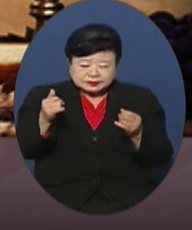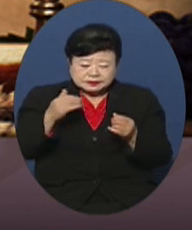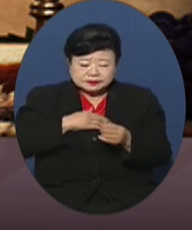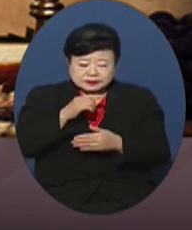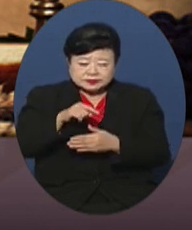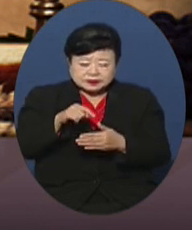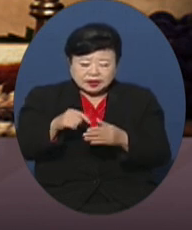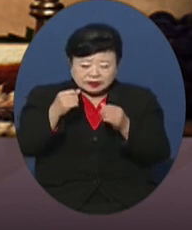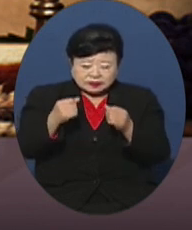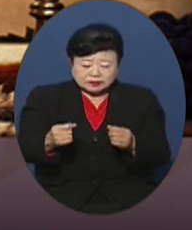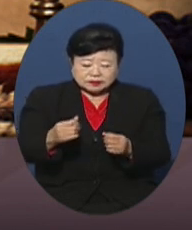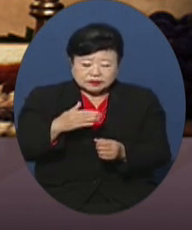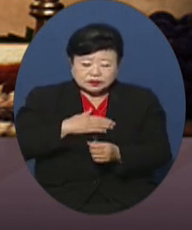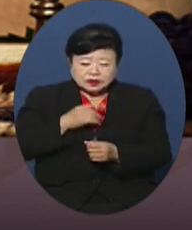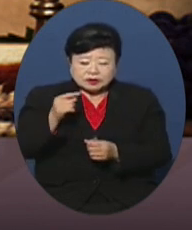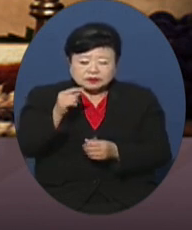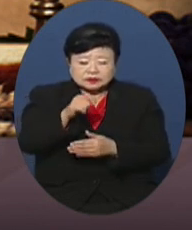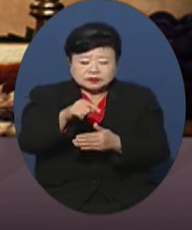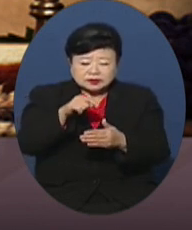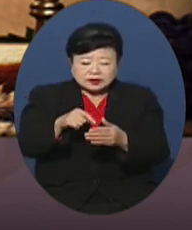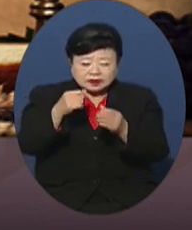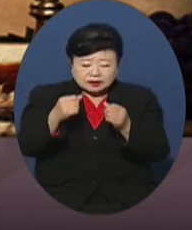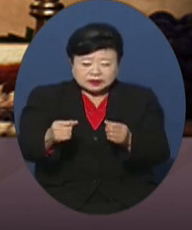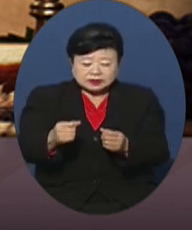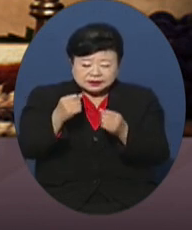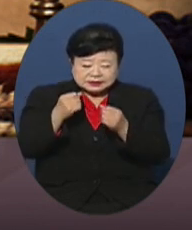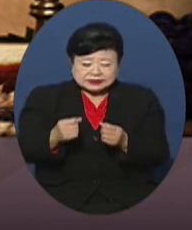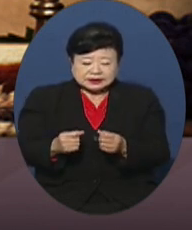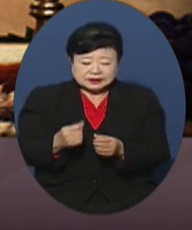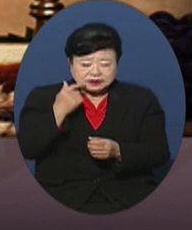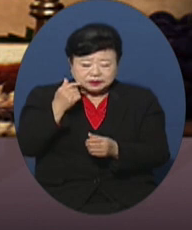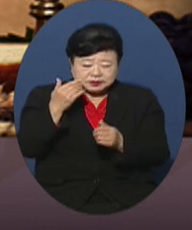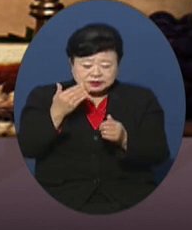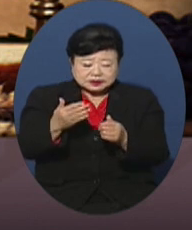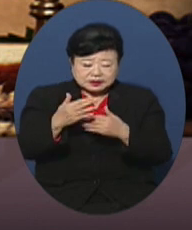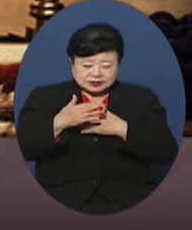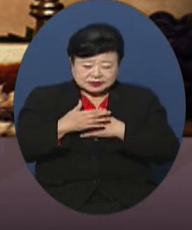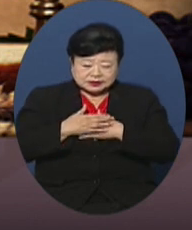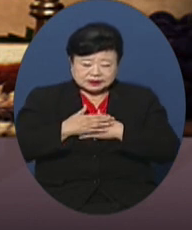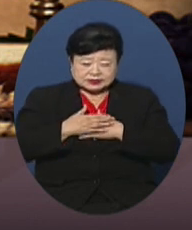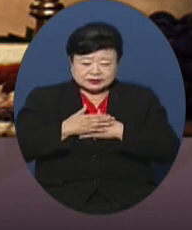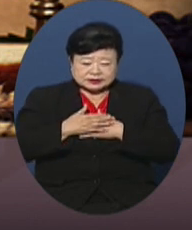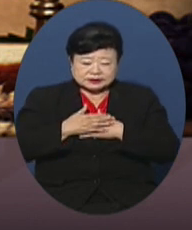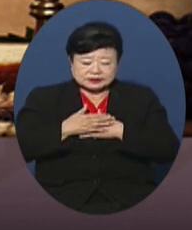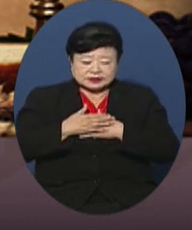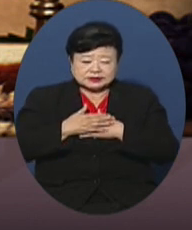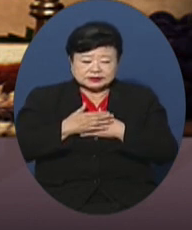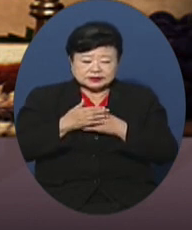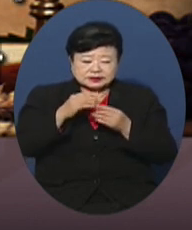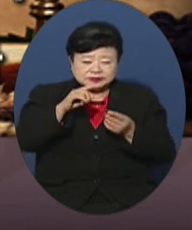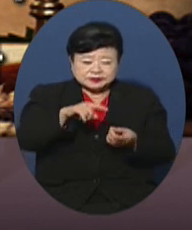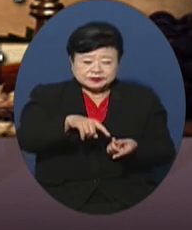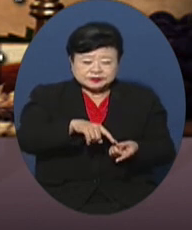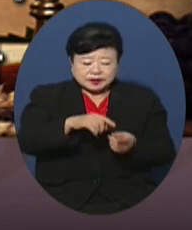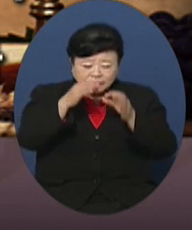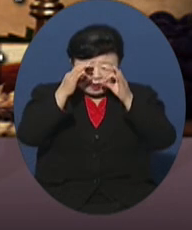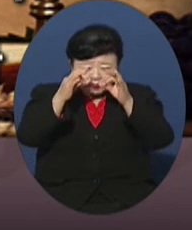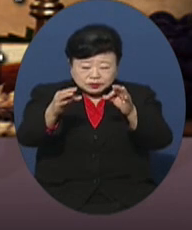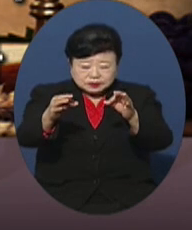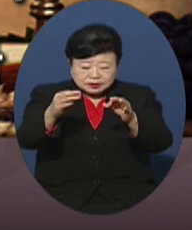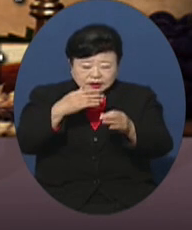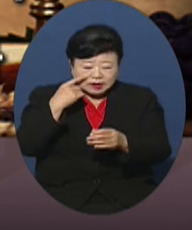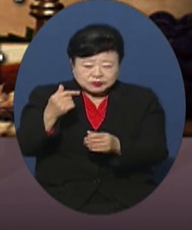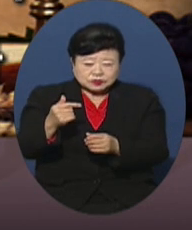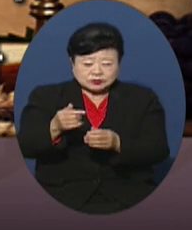마시는 자는 내 안에 거하고 나도 그의 안에 거하나니 살아계신 아버지께서 나를 보시매